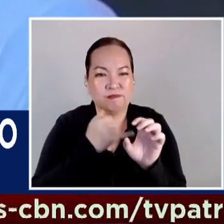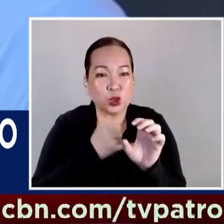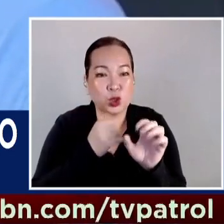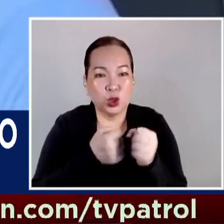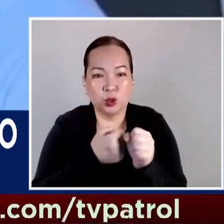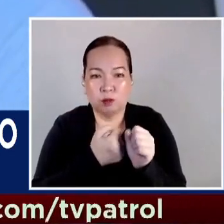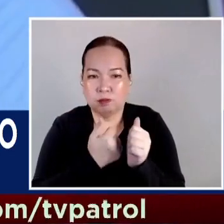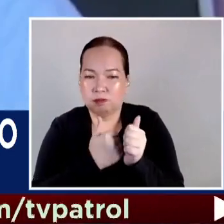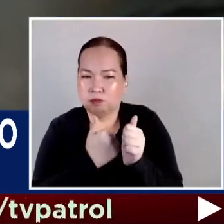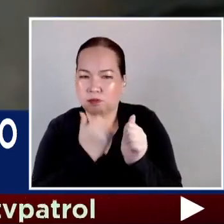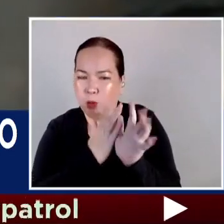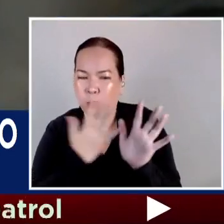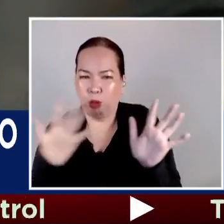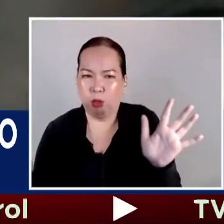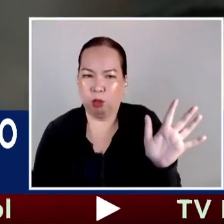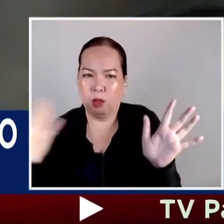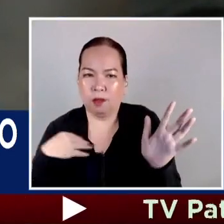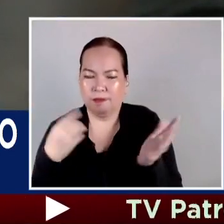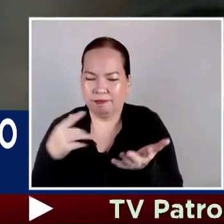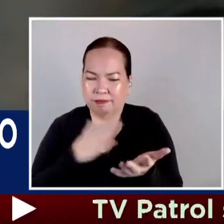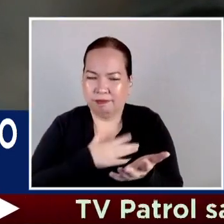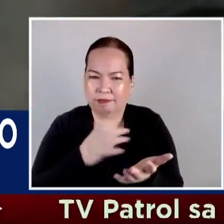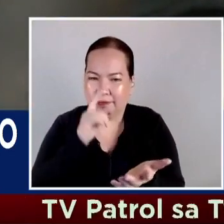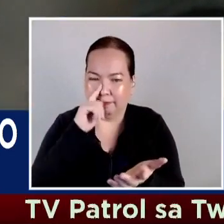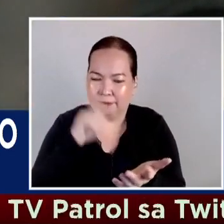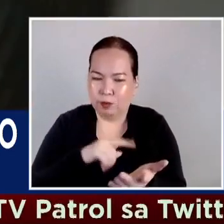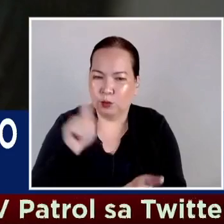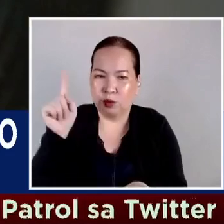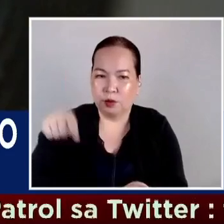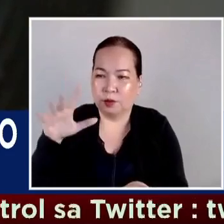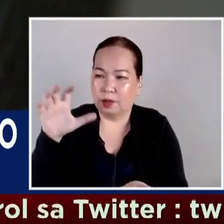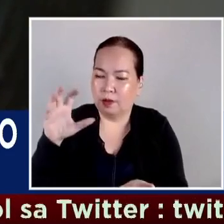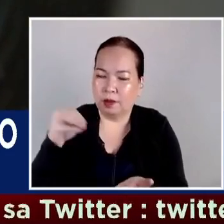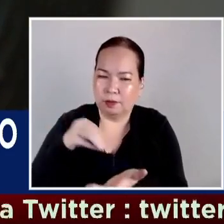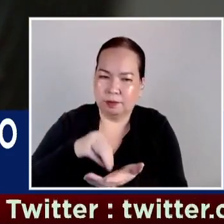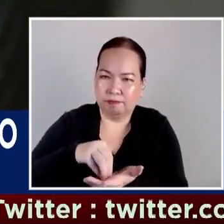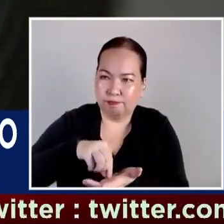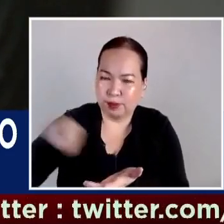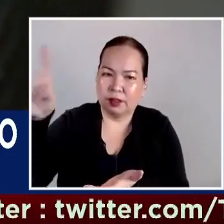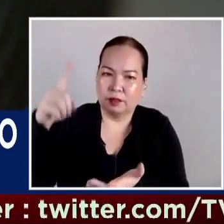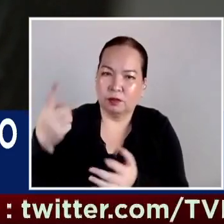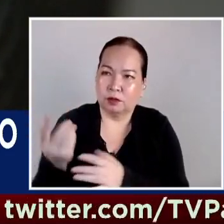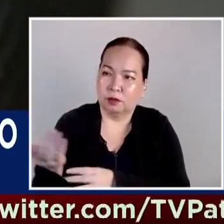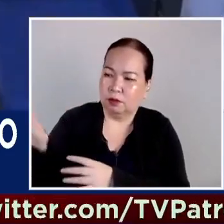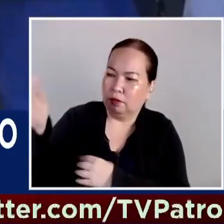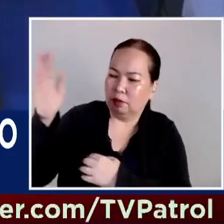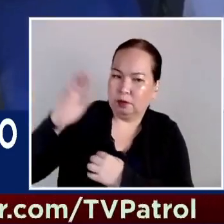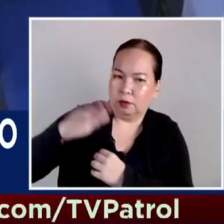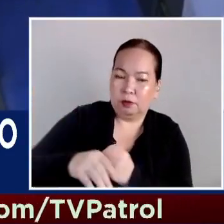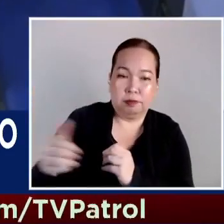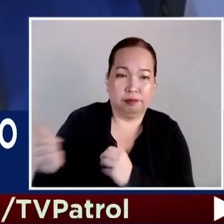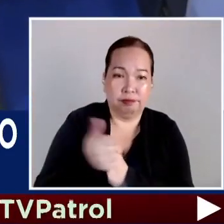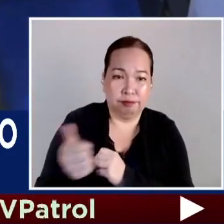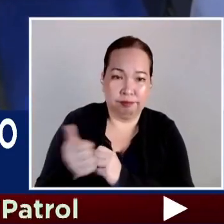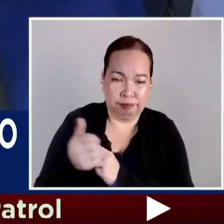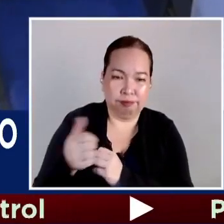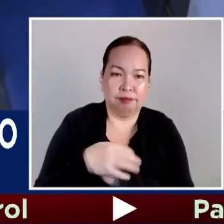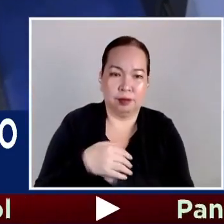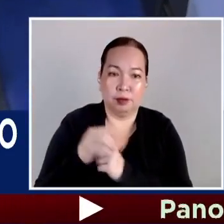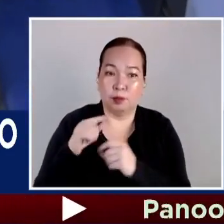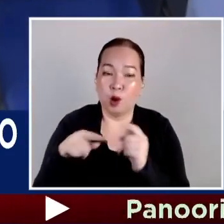Marikina. 1,500 pesos ang kinarga niya para sa kanyang maghapong pamamasada. Pero ang kanyang